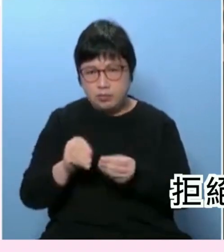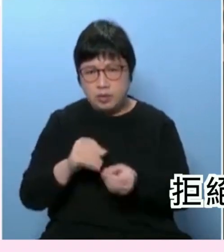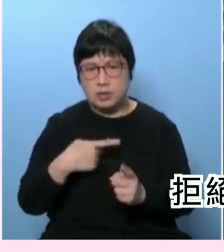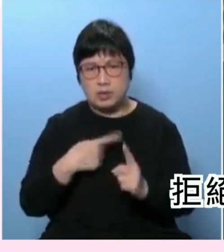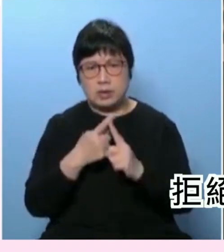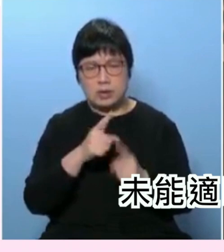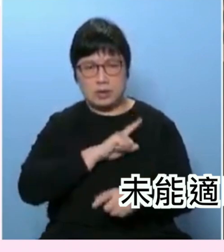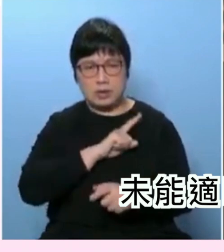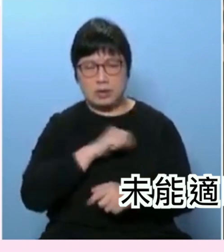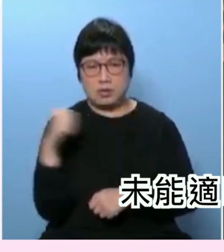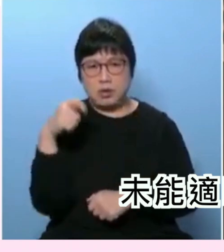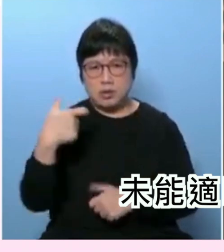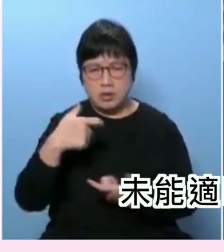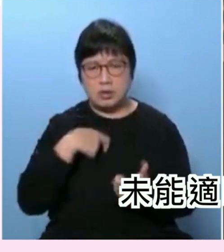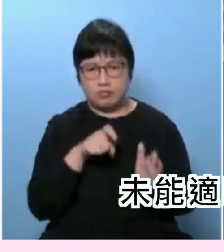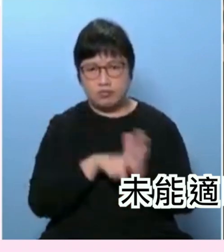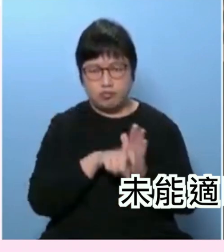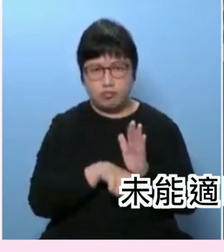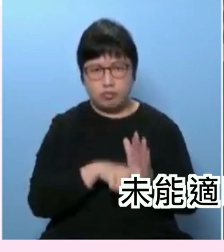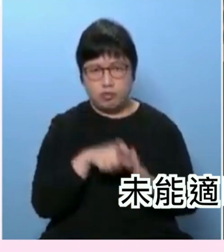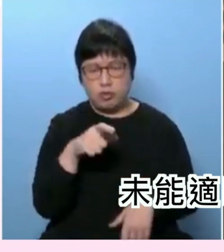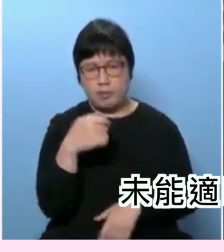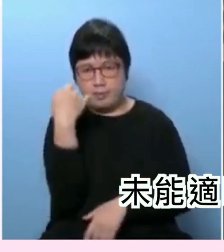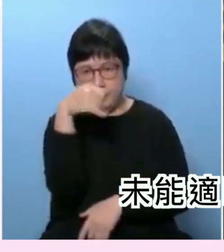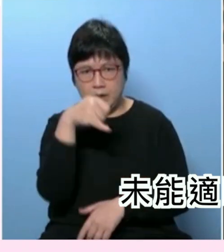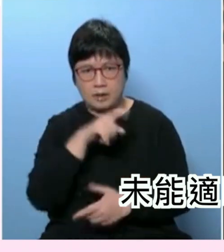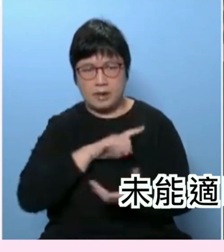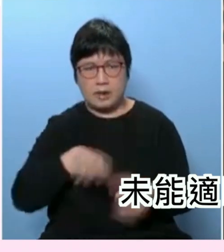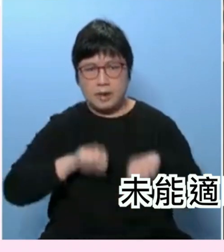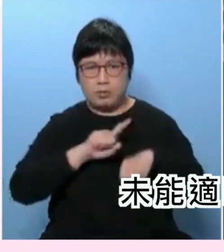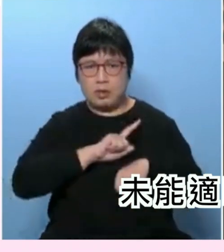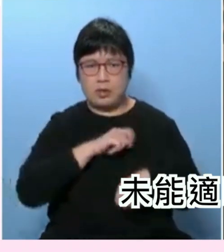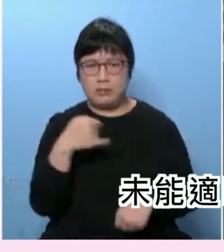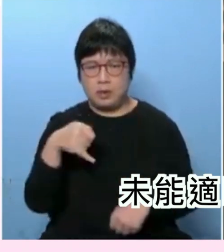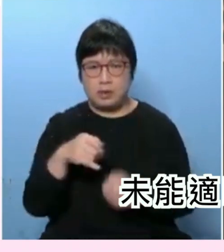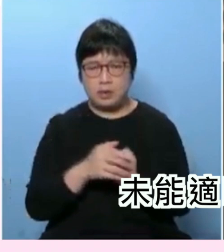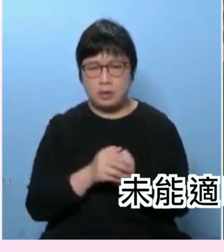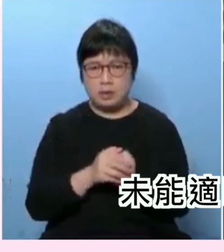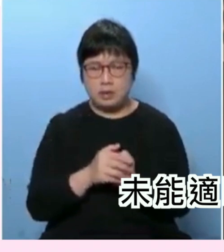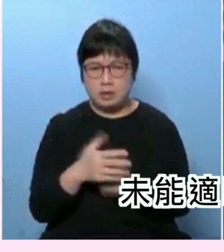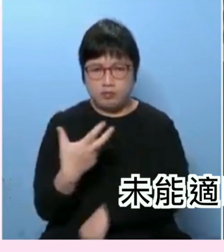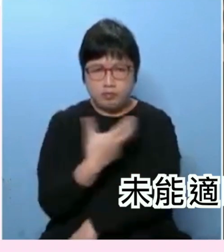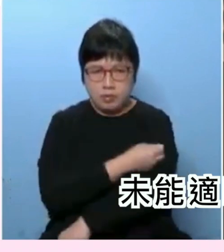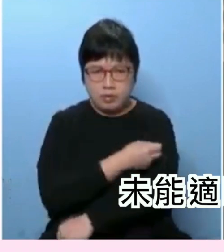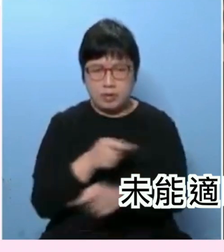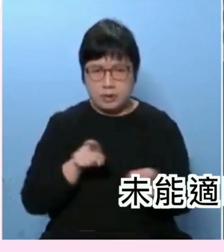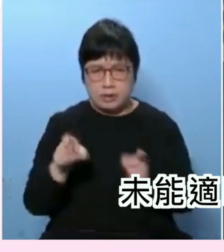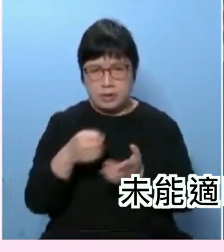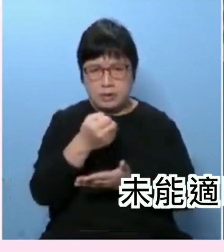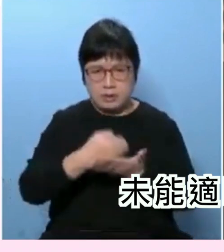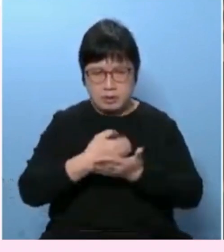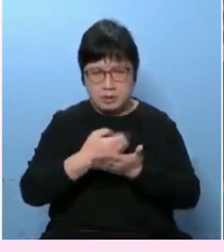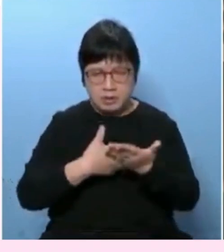強積金帳戶的累積權益自救。亦都未能夠適時公布疫苗接種指引等政